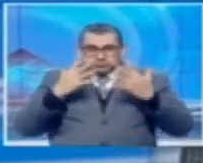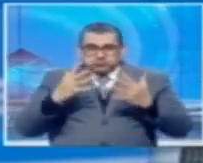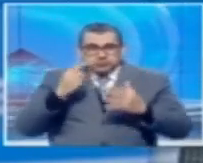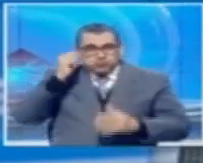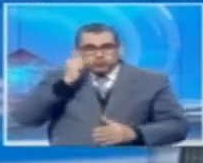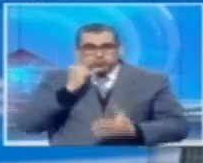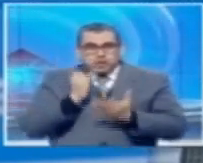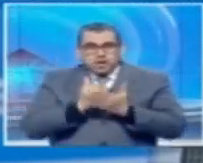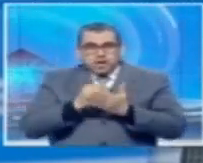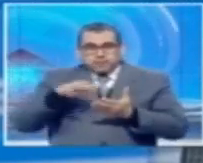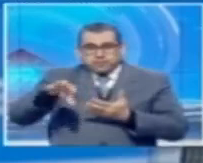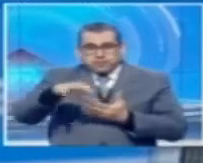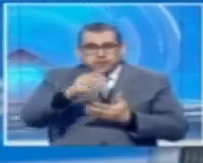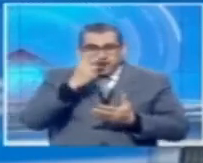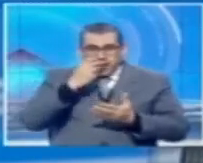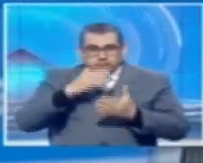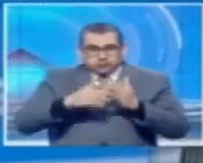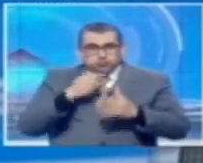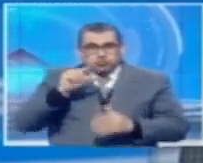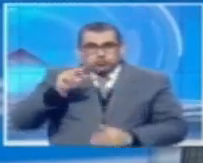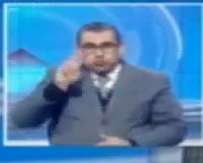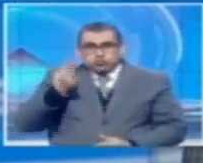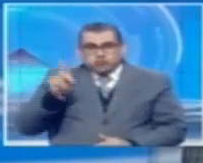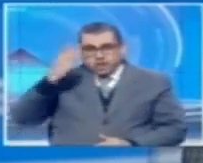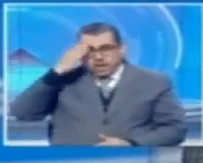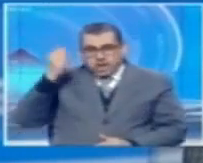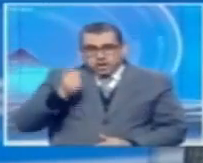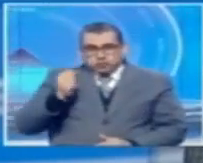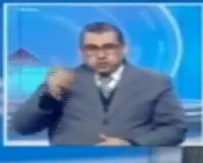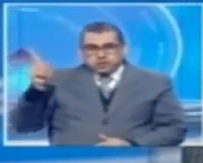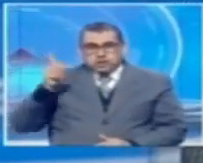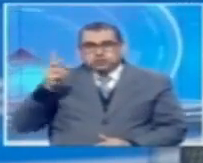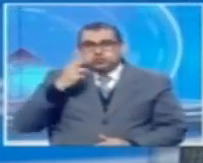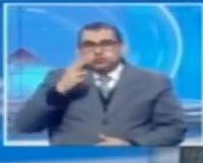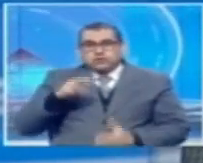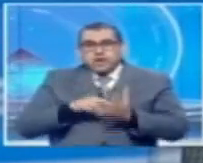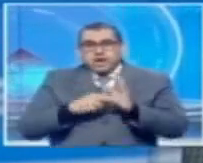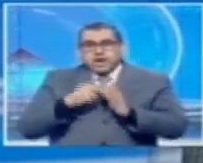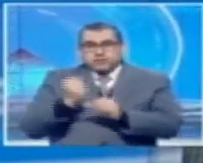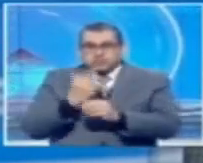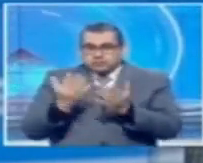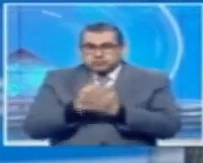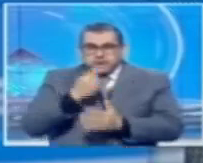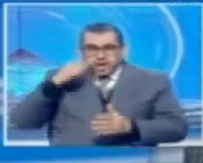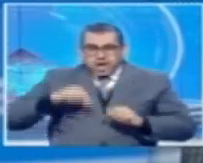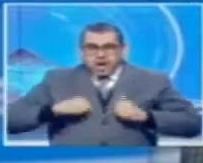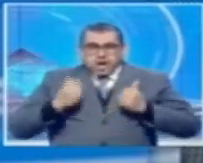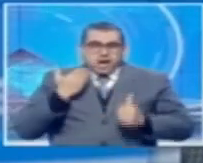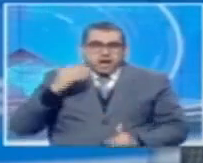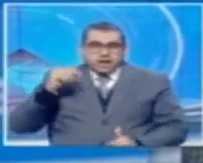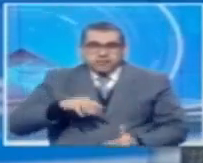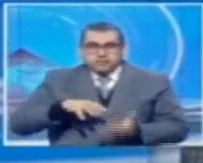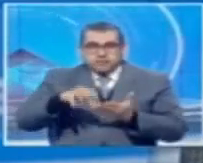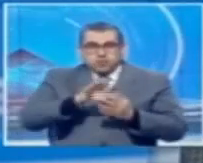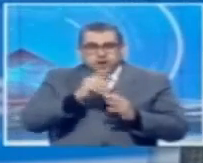واستشاري المناطق العشوائية. دكتور الحسين، بعد التحية، كيف ترى ما تحقق من مبادرة حياة كريمة في